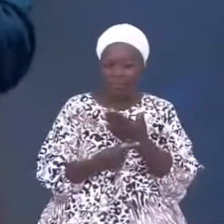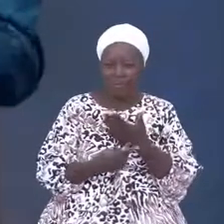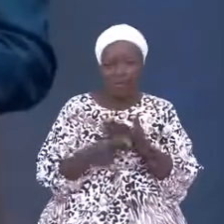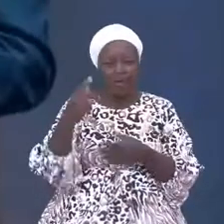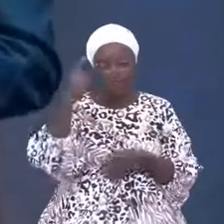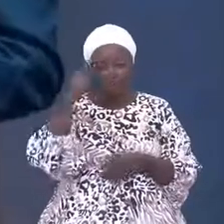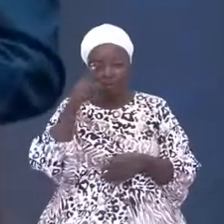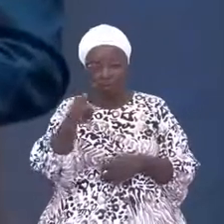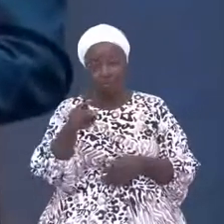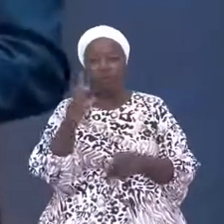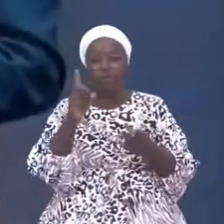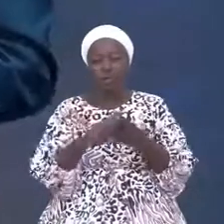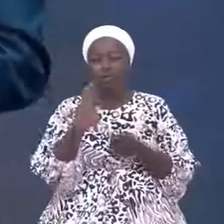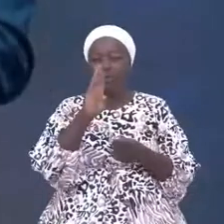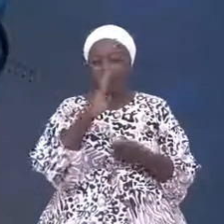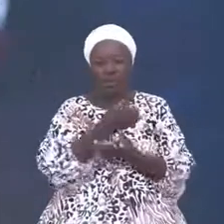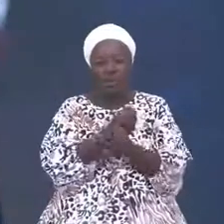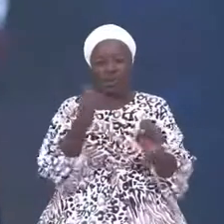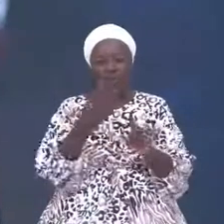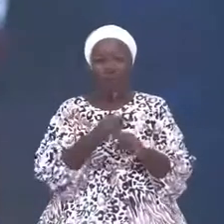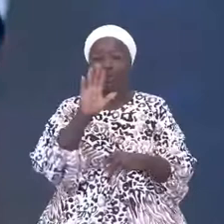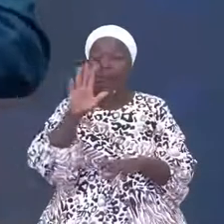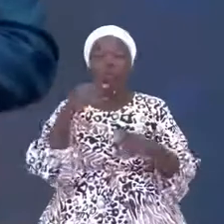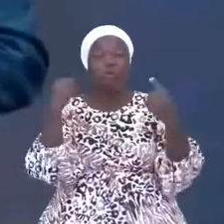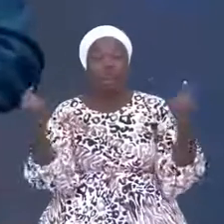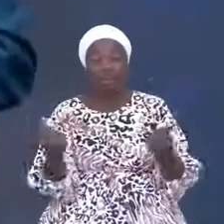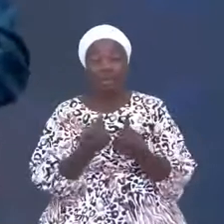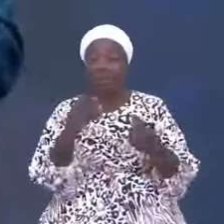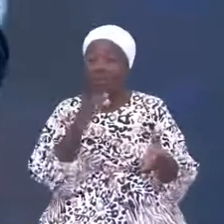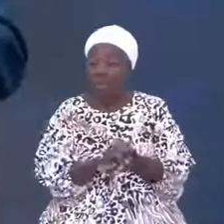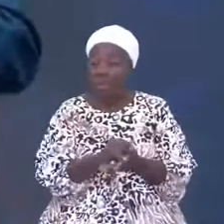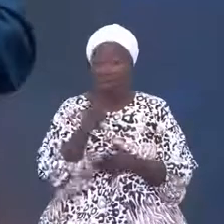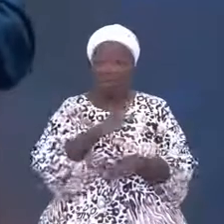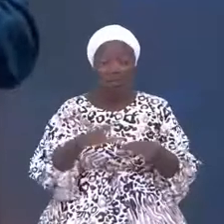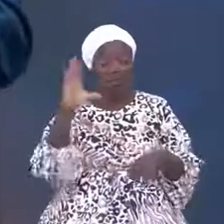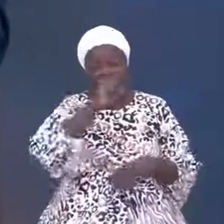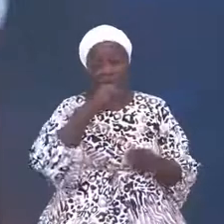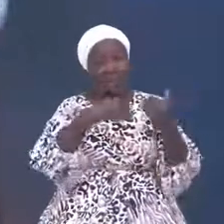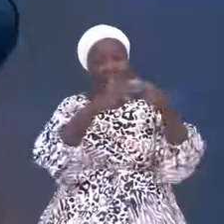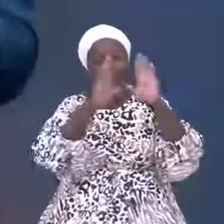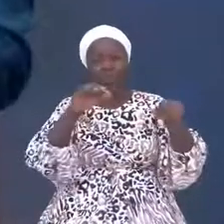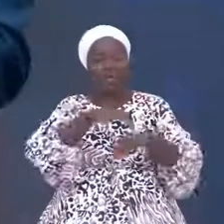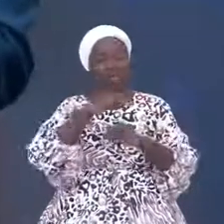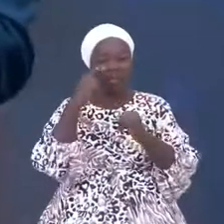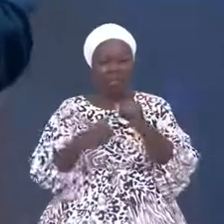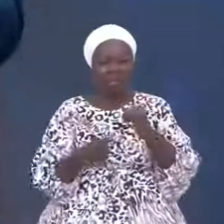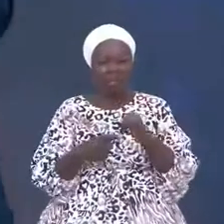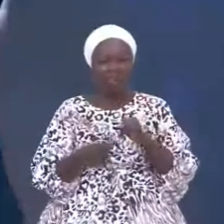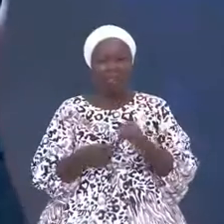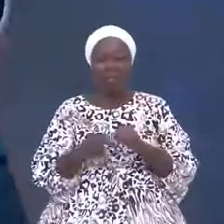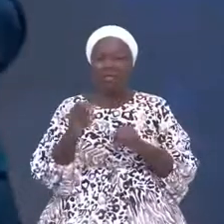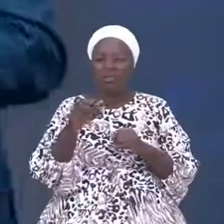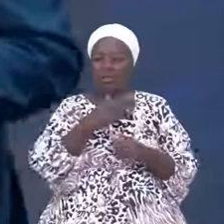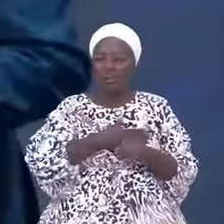Jésus. Envoyez vos noms, numéro de téléphone et votre localité où vous êtes, où